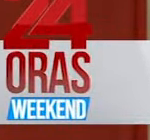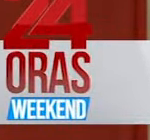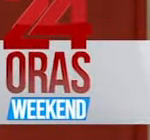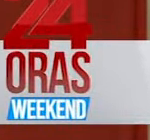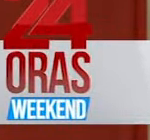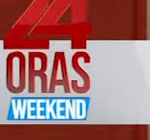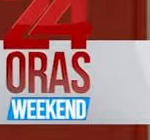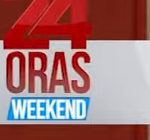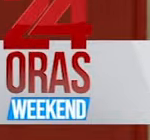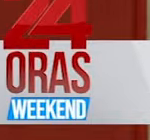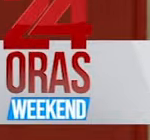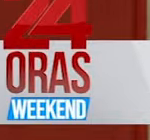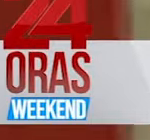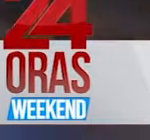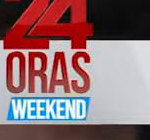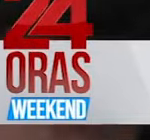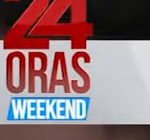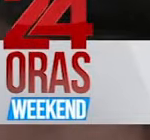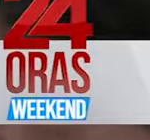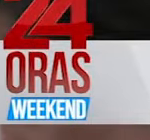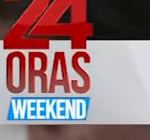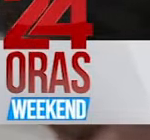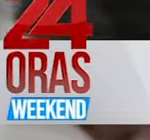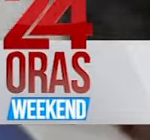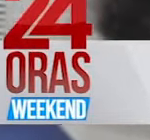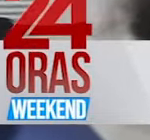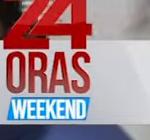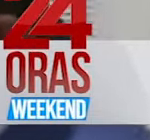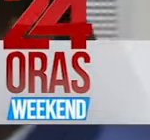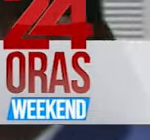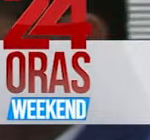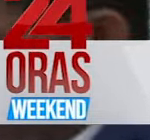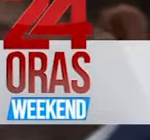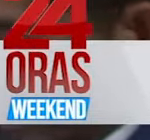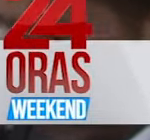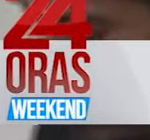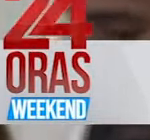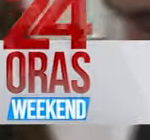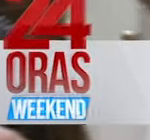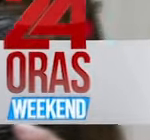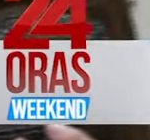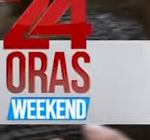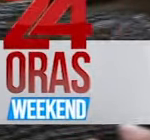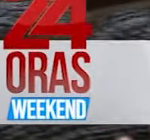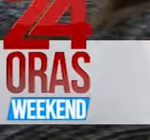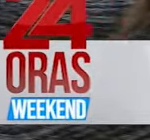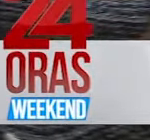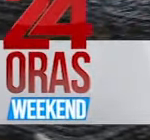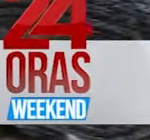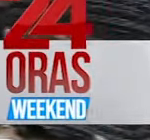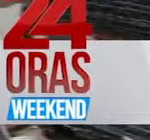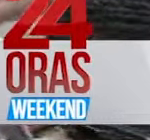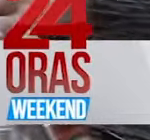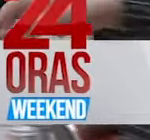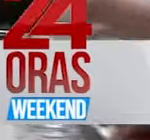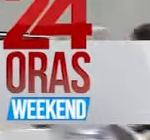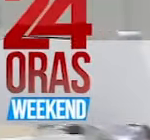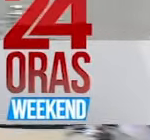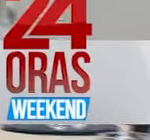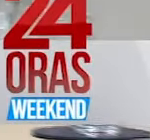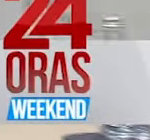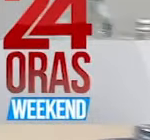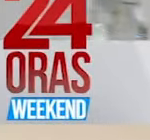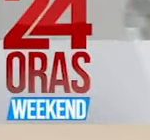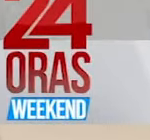walang isinuko ang Pilipinas sa China, Pangulong Bongbong Marcos nagpatutsada at tinawag na secret agreement umano